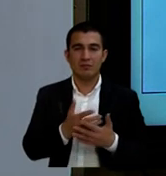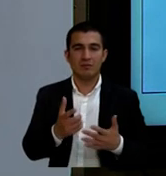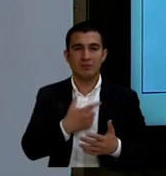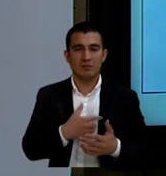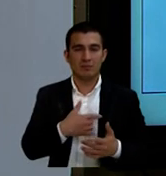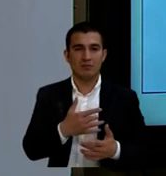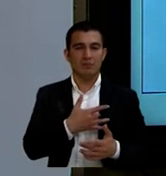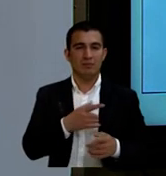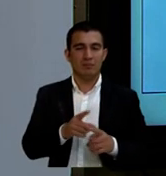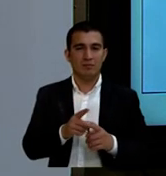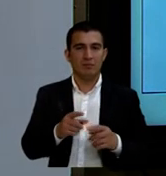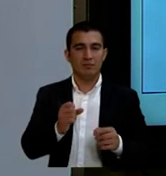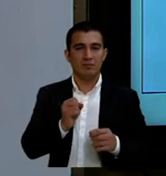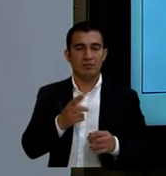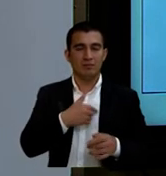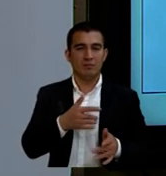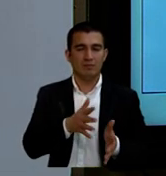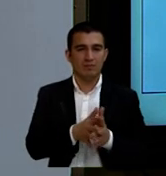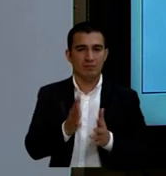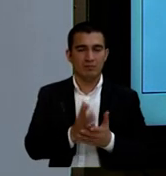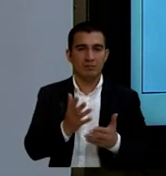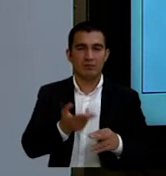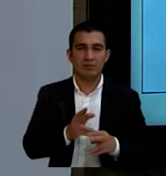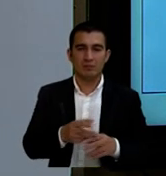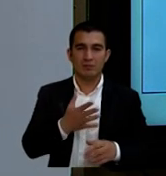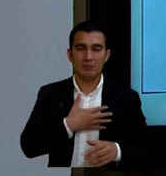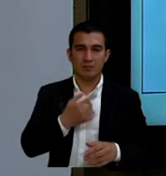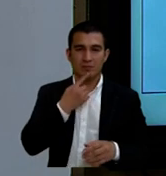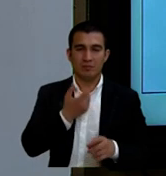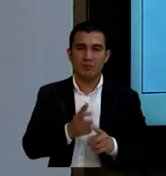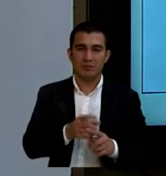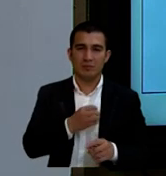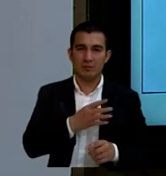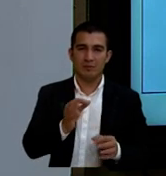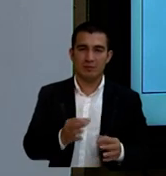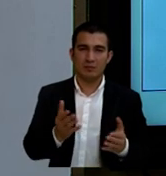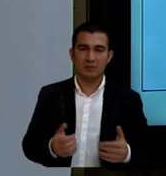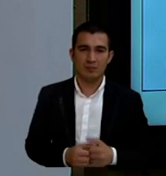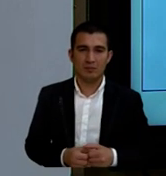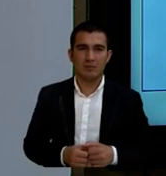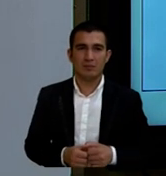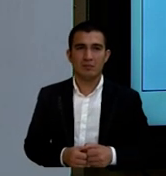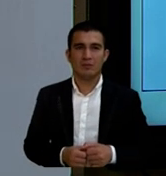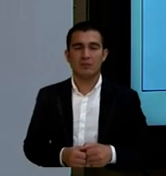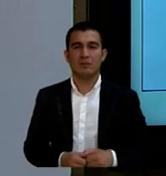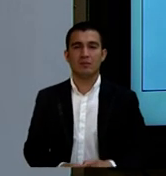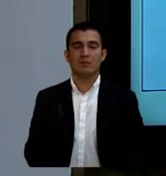uyg'otdi. Negaki, sinonimlar tilimizning naqadar boy ekanligini isbotlab turibdi.